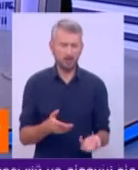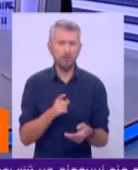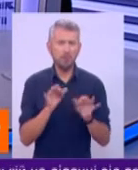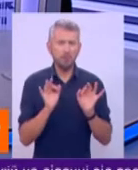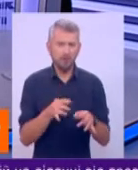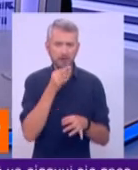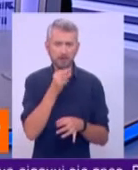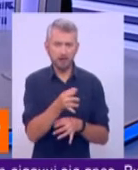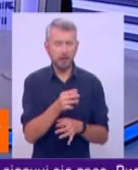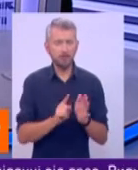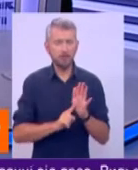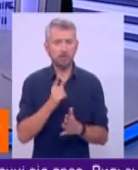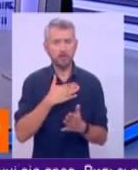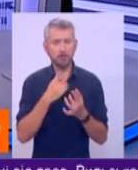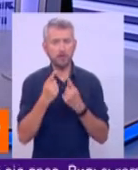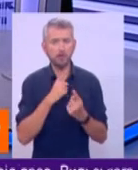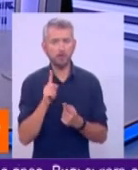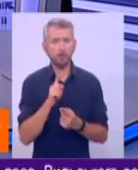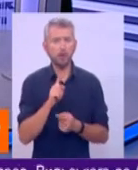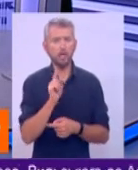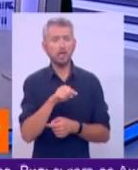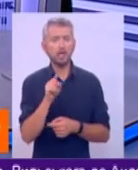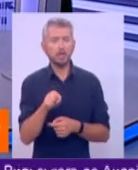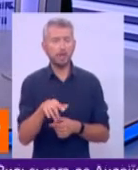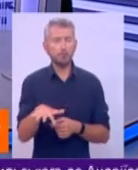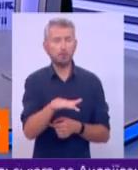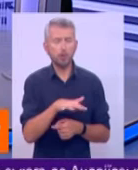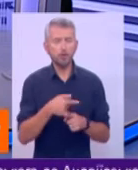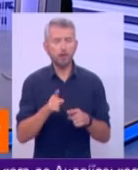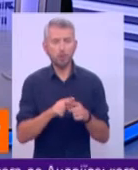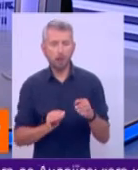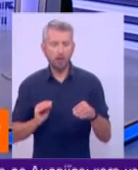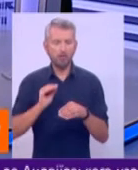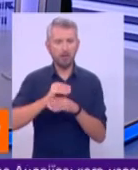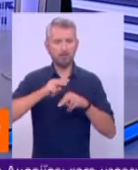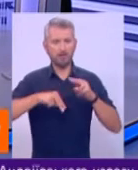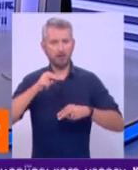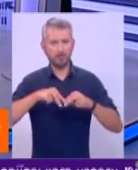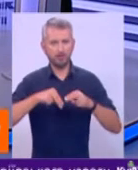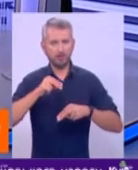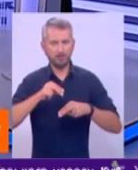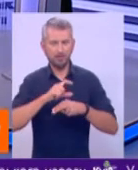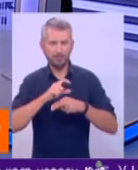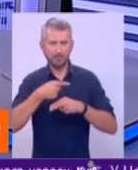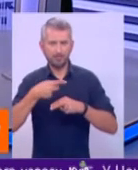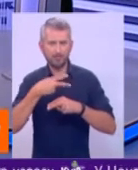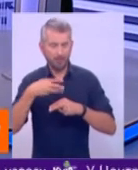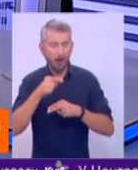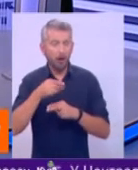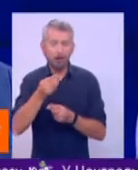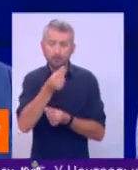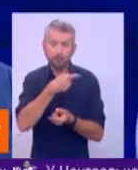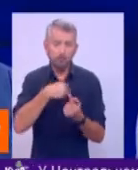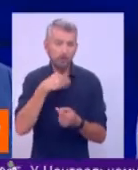правильно сказали в начале нашего разговора, что те площади, которые надстраиваются, они окупают это с лихвой,